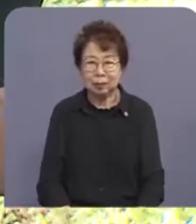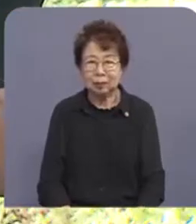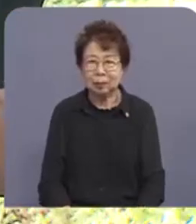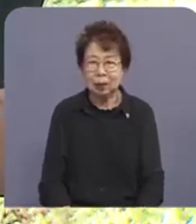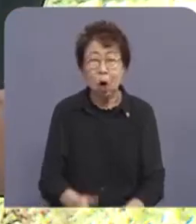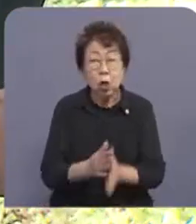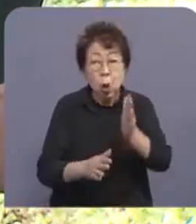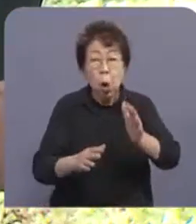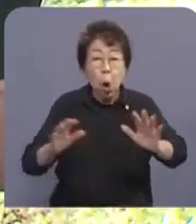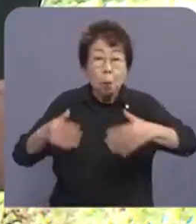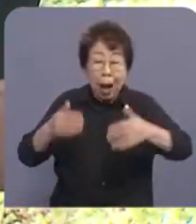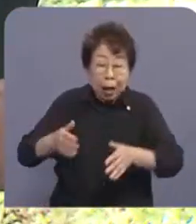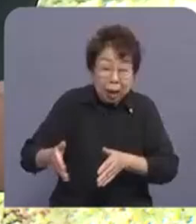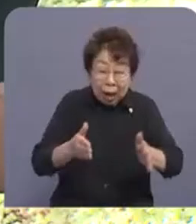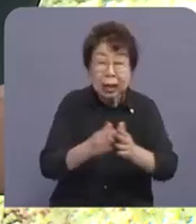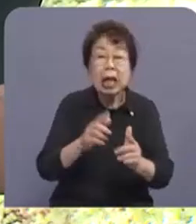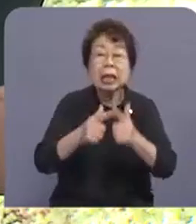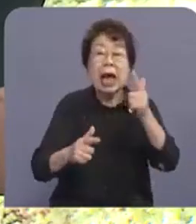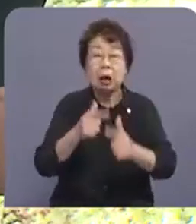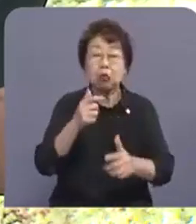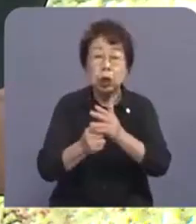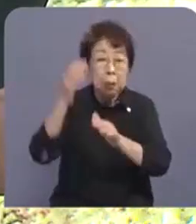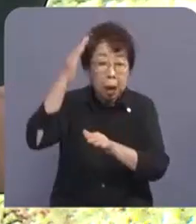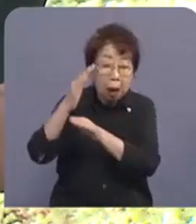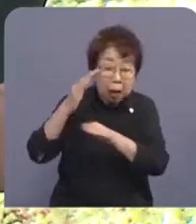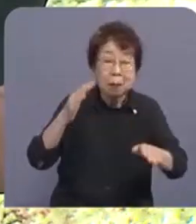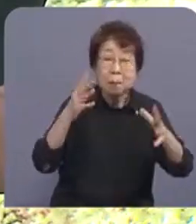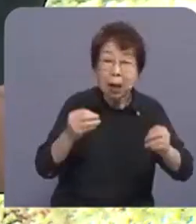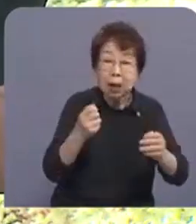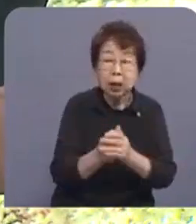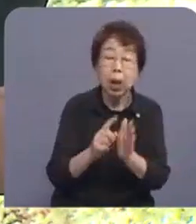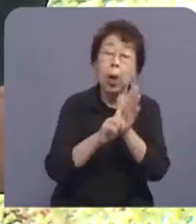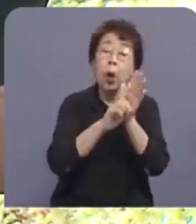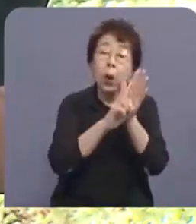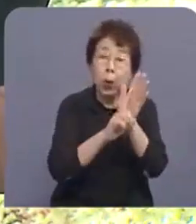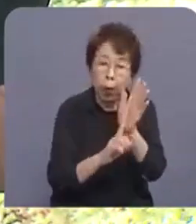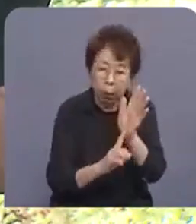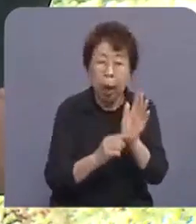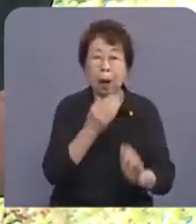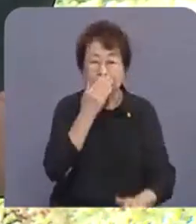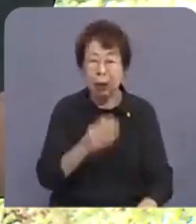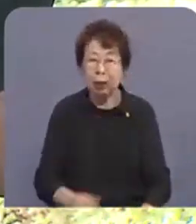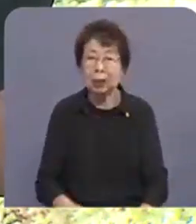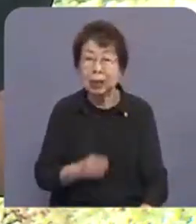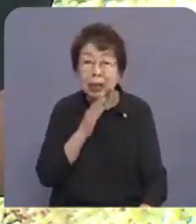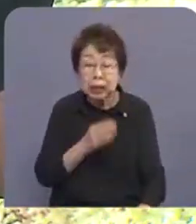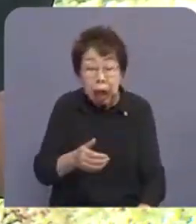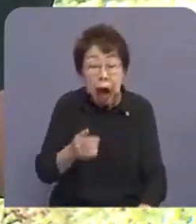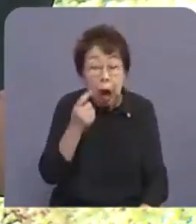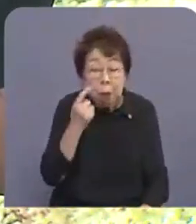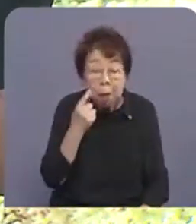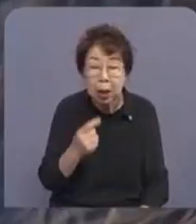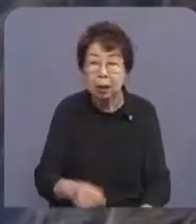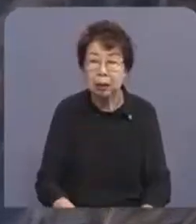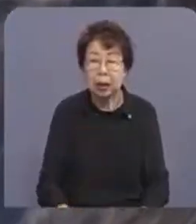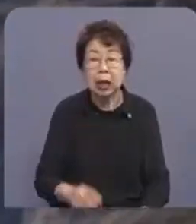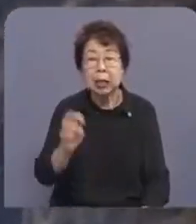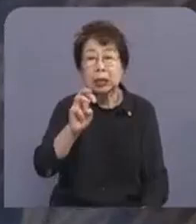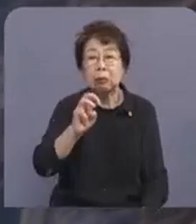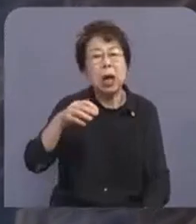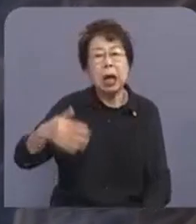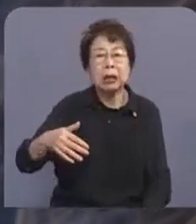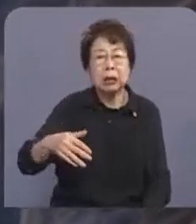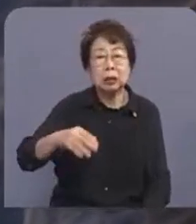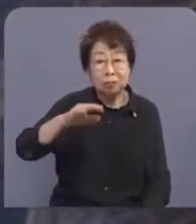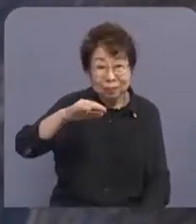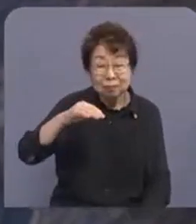도시 바람길 숲은 나무가 우거져서 그늘이 많은 만큼 온도가 자연스럽게 내려가는데요. 실제로 기온을 측정해보면 30도가 채 되지